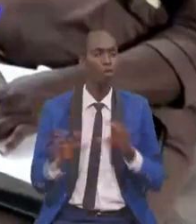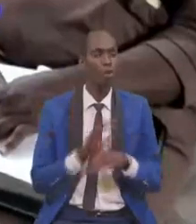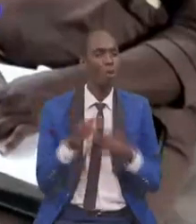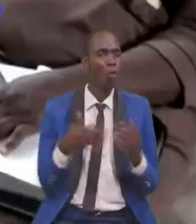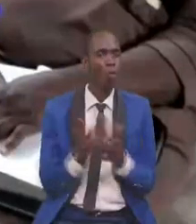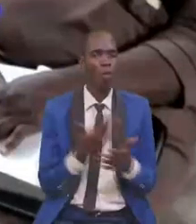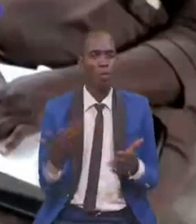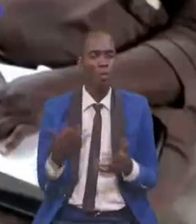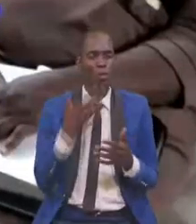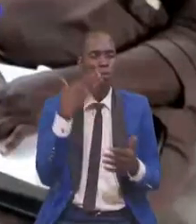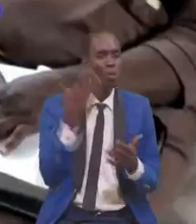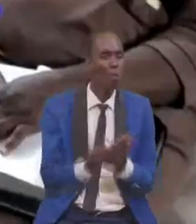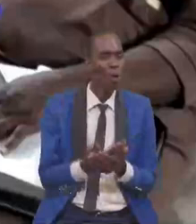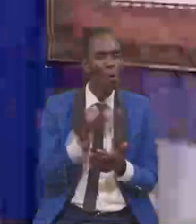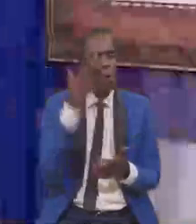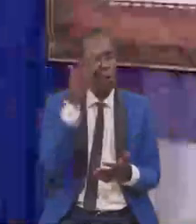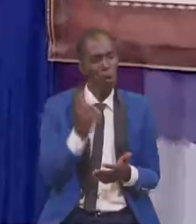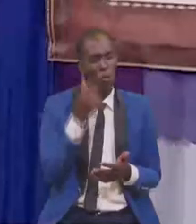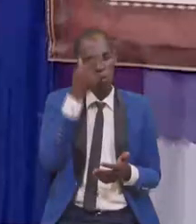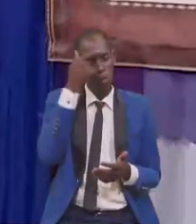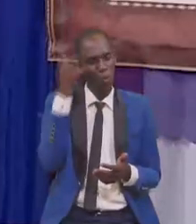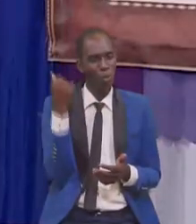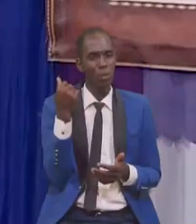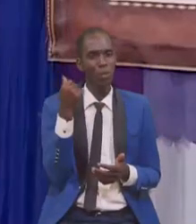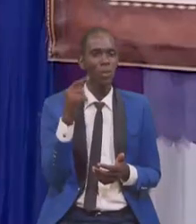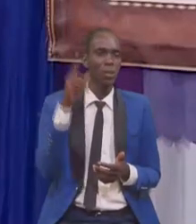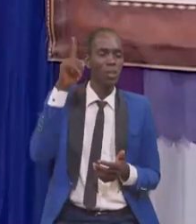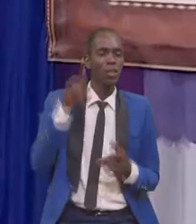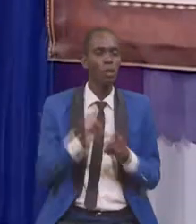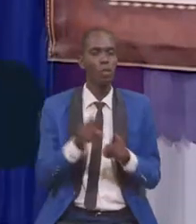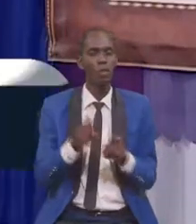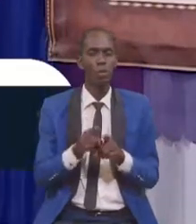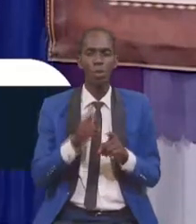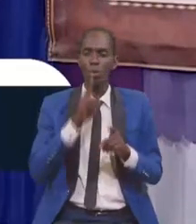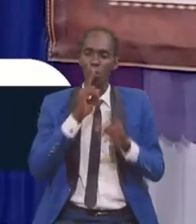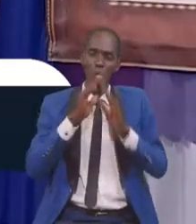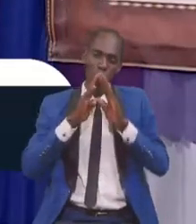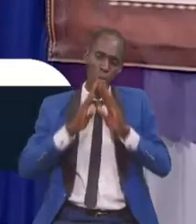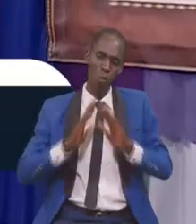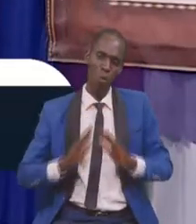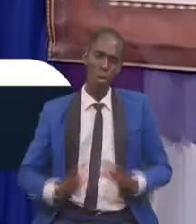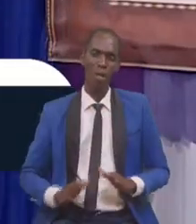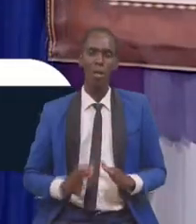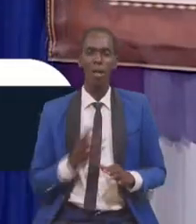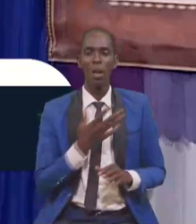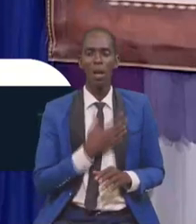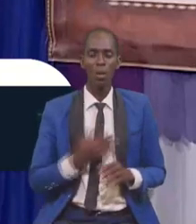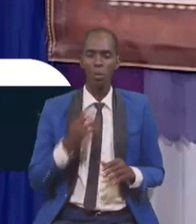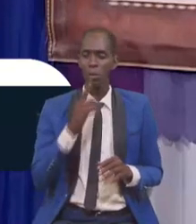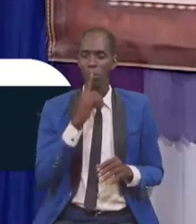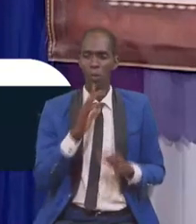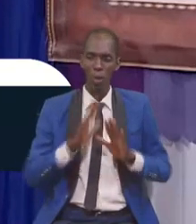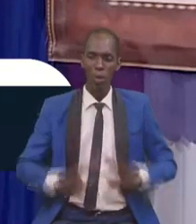à merveille. Pourquoi disait-il de cette manière? Ils étaient sur la mer orageuse. Et puis, il a